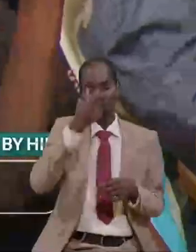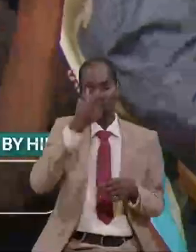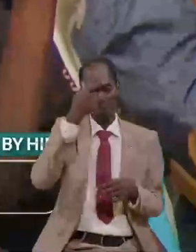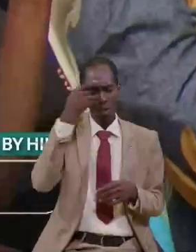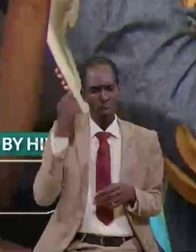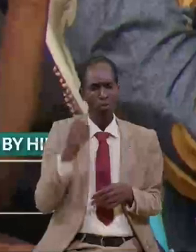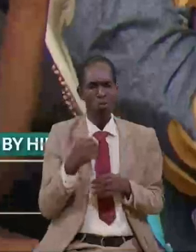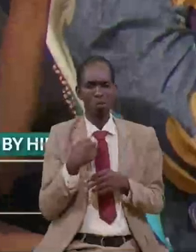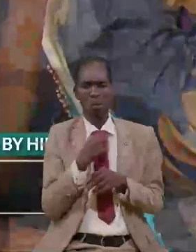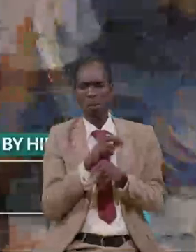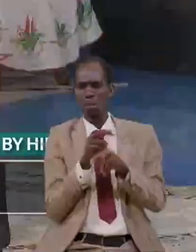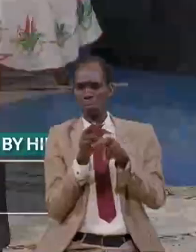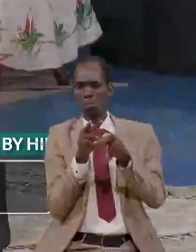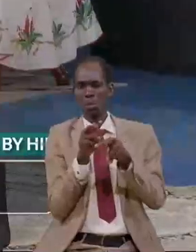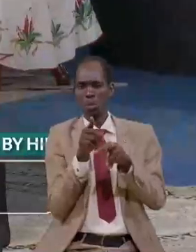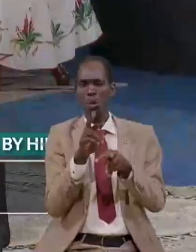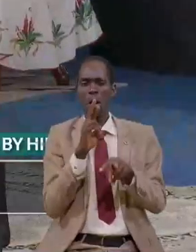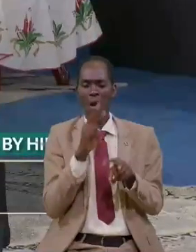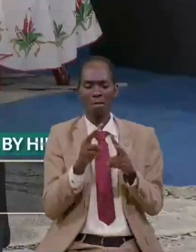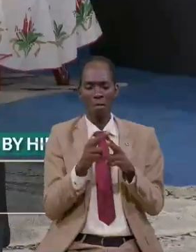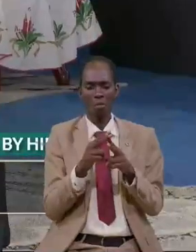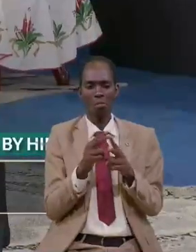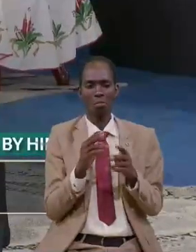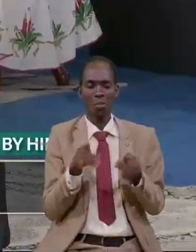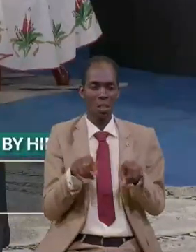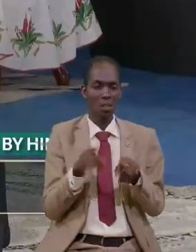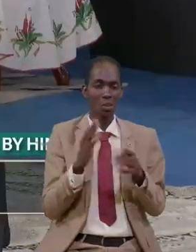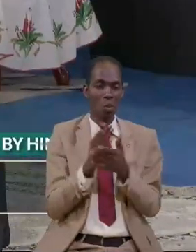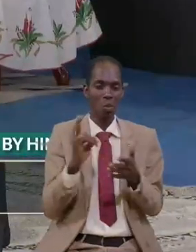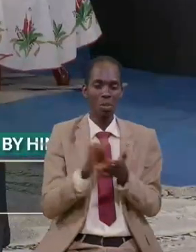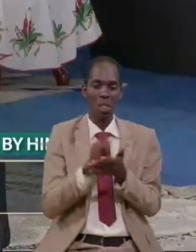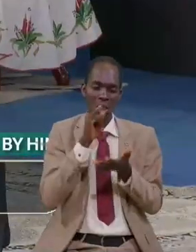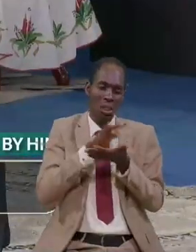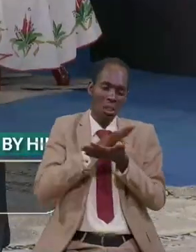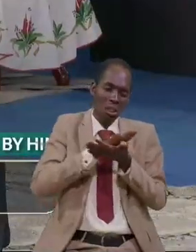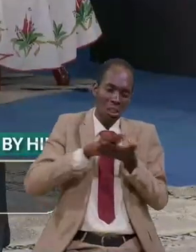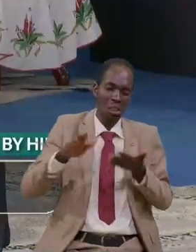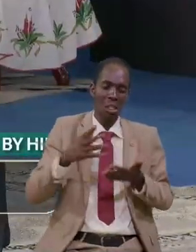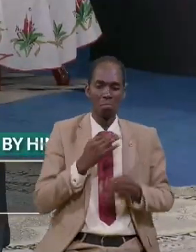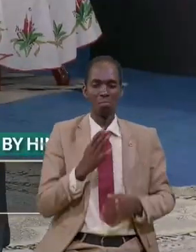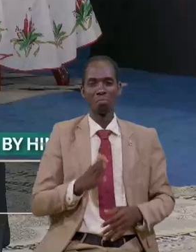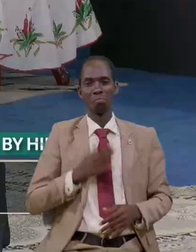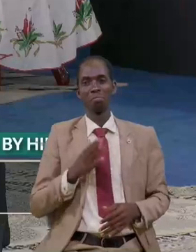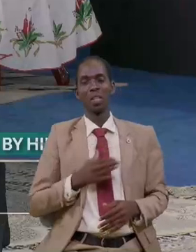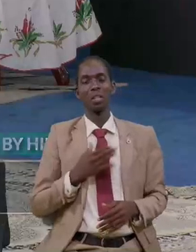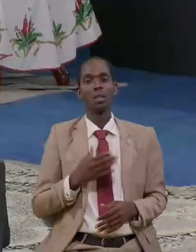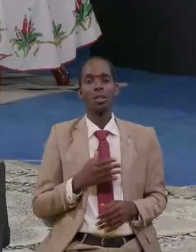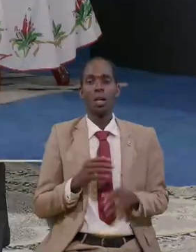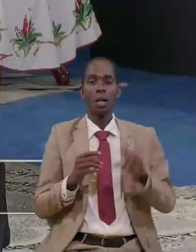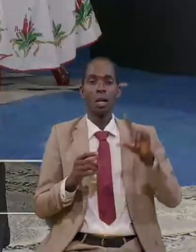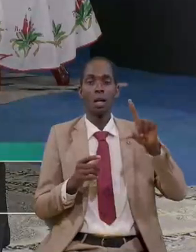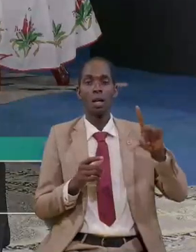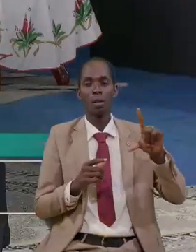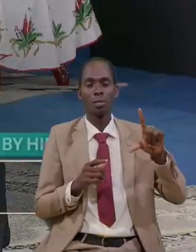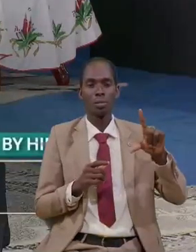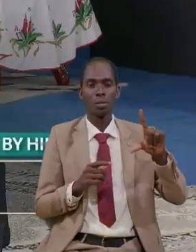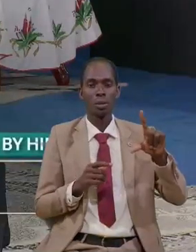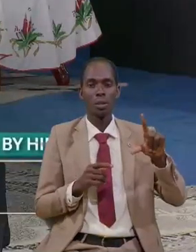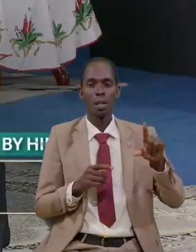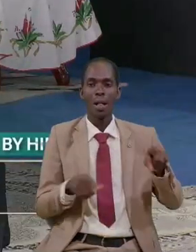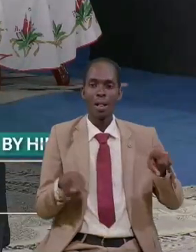Parce que tu ressembles à quelqu'un qui est propre, propre et ordonné. Elle,